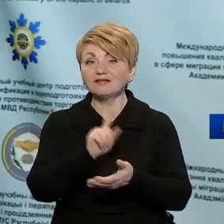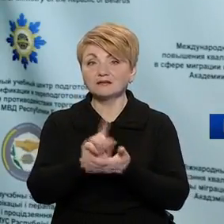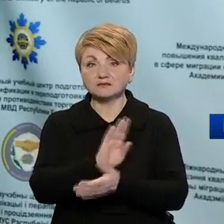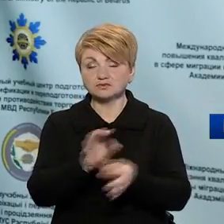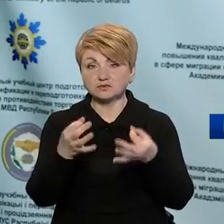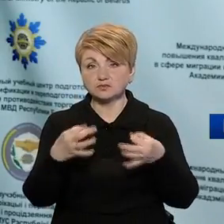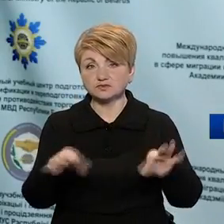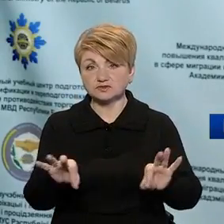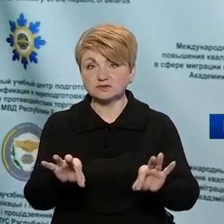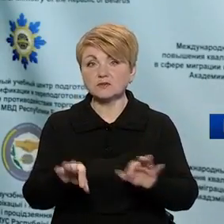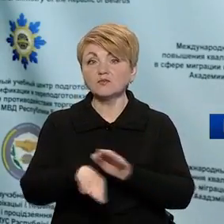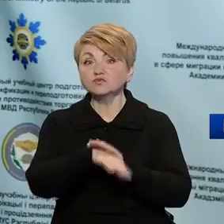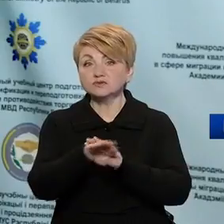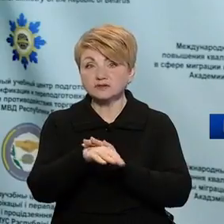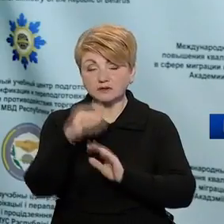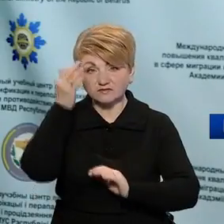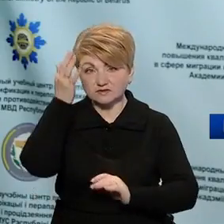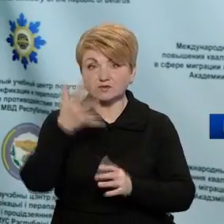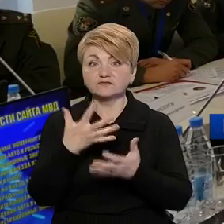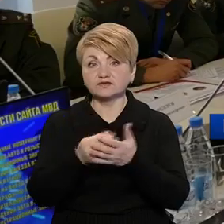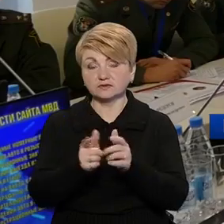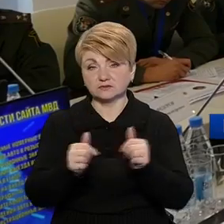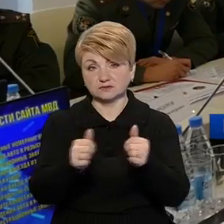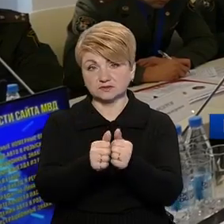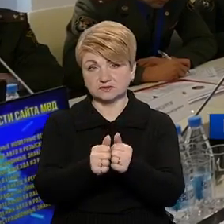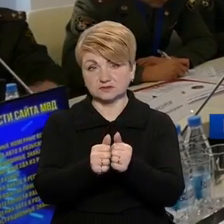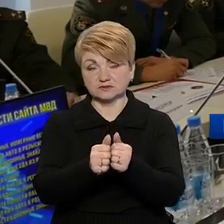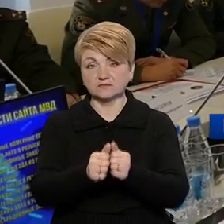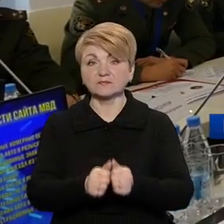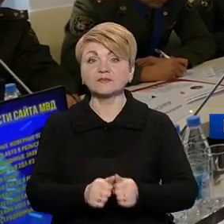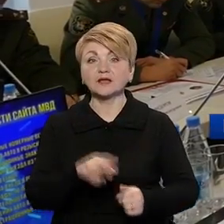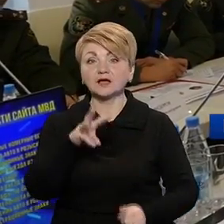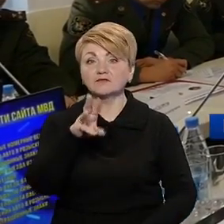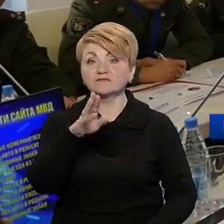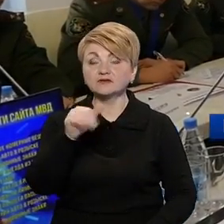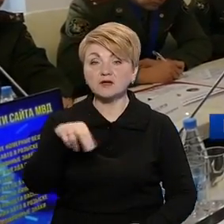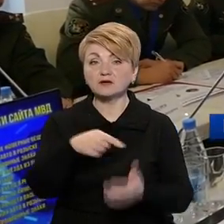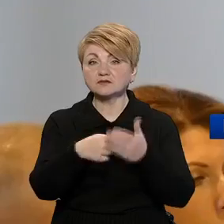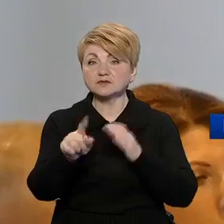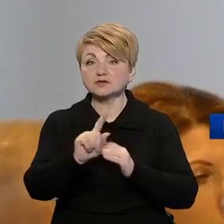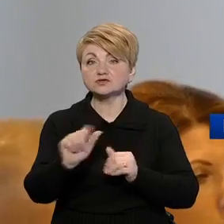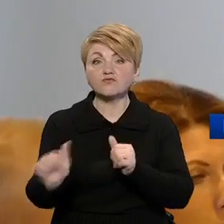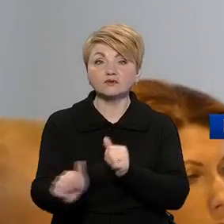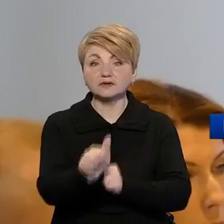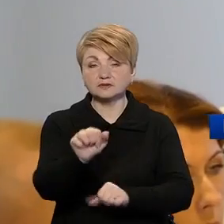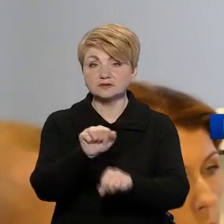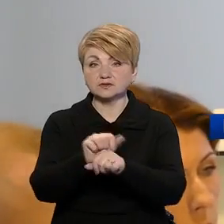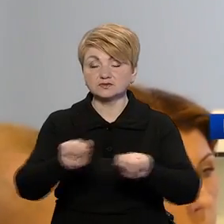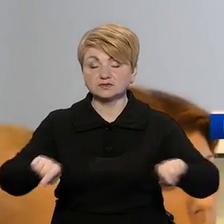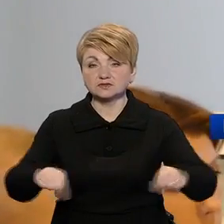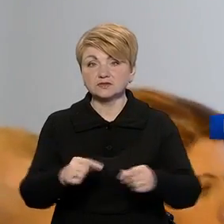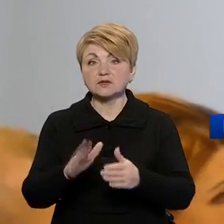идеологического вакуума как минимум своих ведомств в мвд отметили что в приоритете остается создание